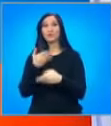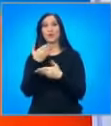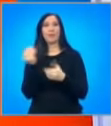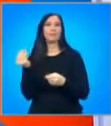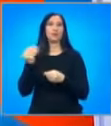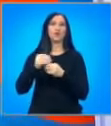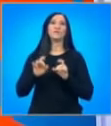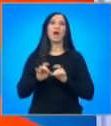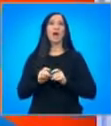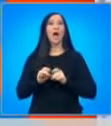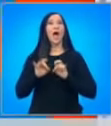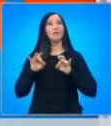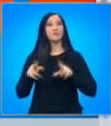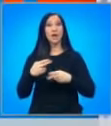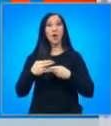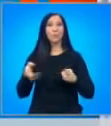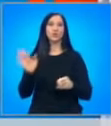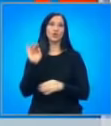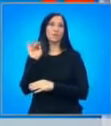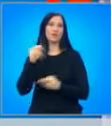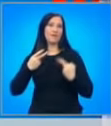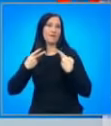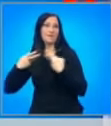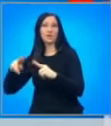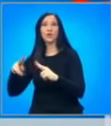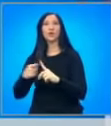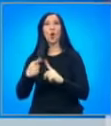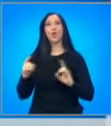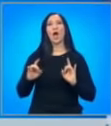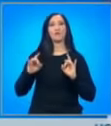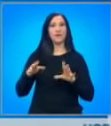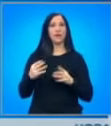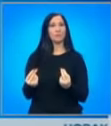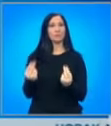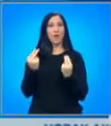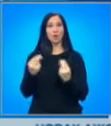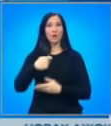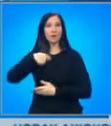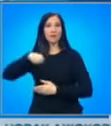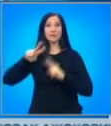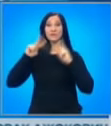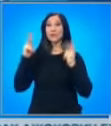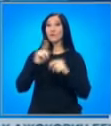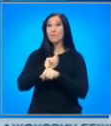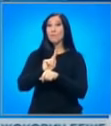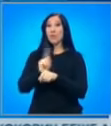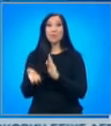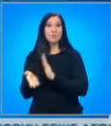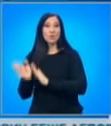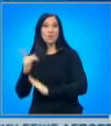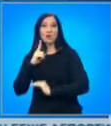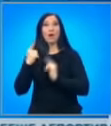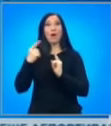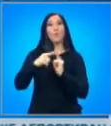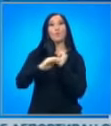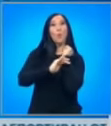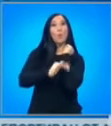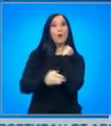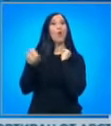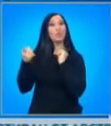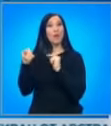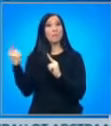да участва в Австралиан Оупън и ще бъде депортиран от Австралия. Най-добрият тенисист в света в момента пътува към Дубай, а оттам към